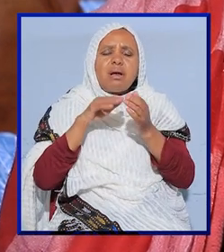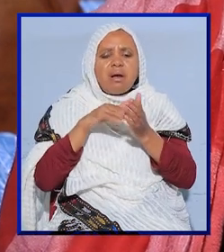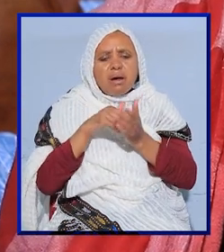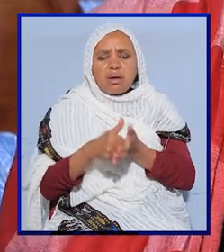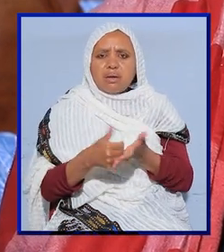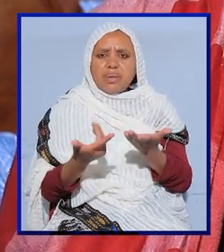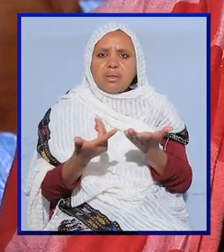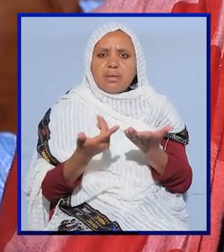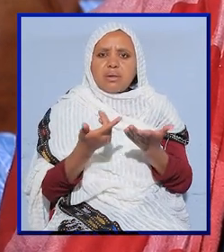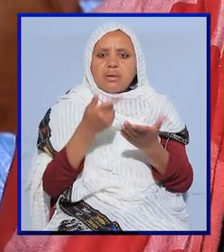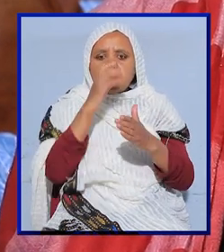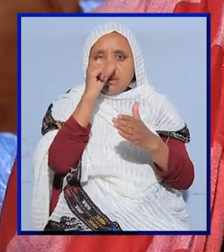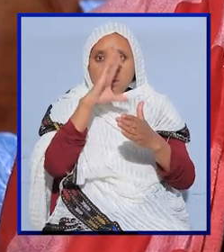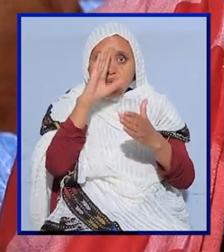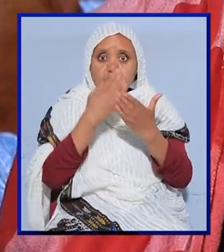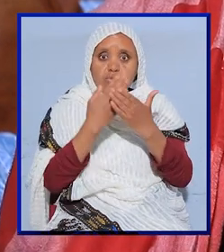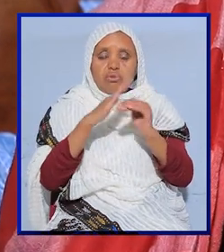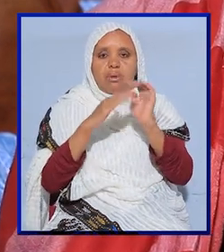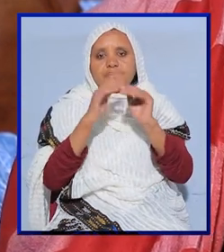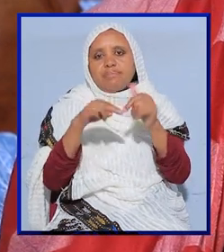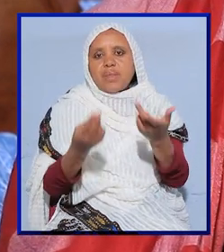አረቀቀኝ እና የሰው እጅ ላይ